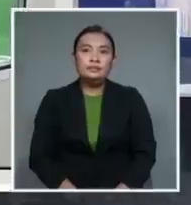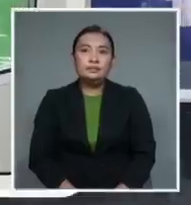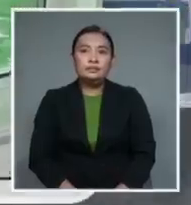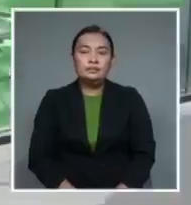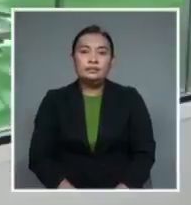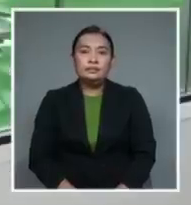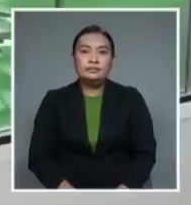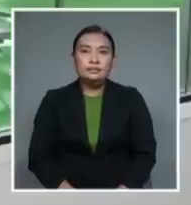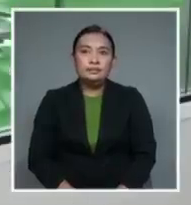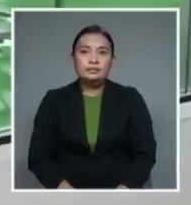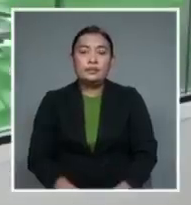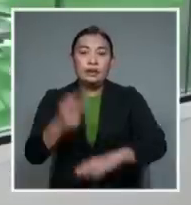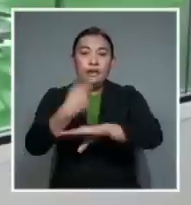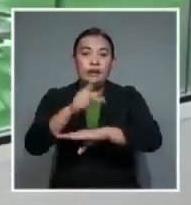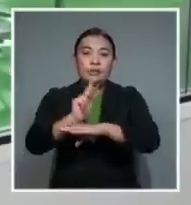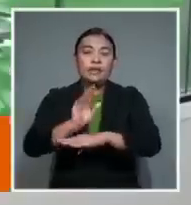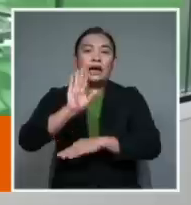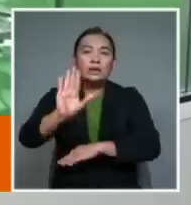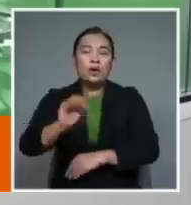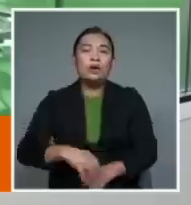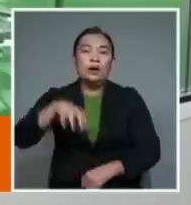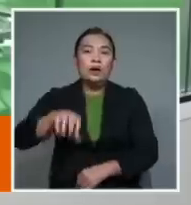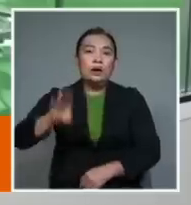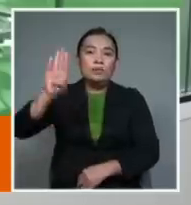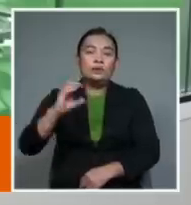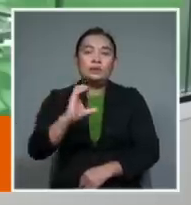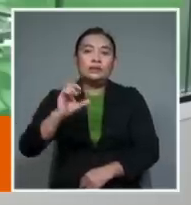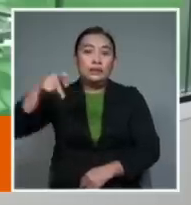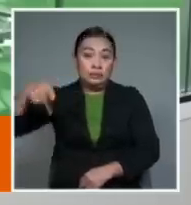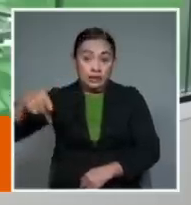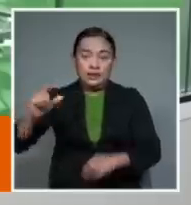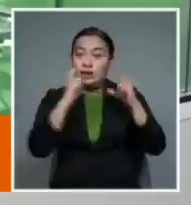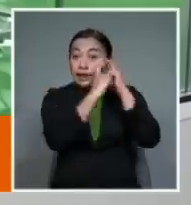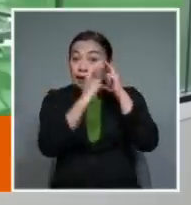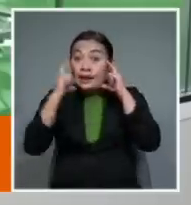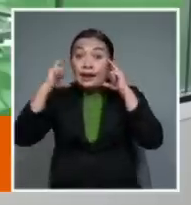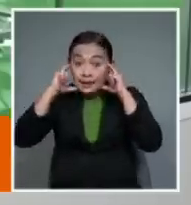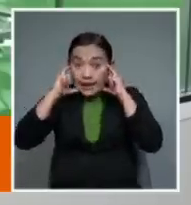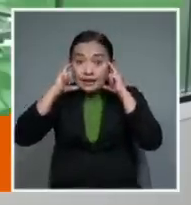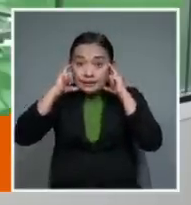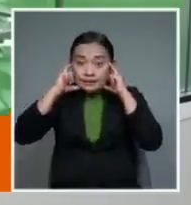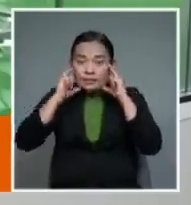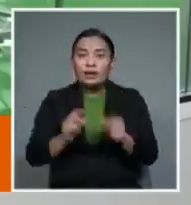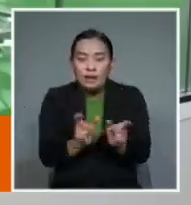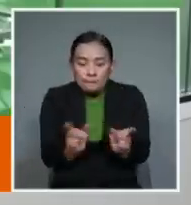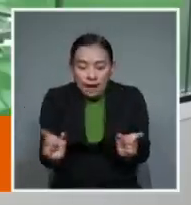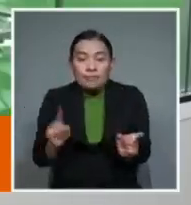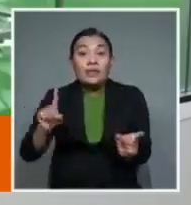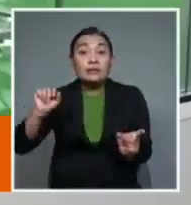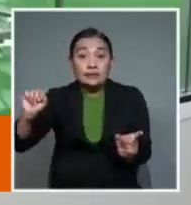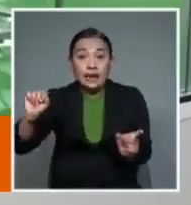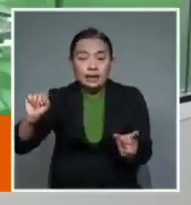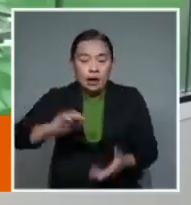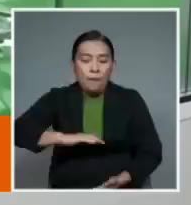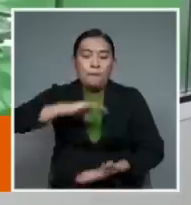นายธนินทร์ เจียรวนนท์ประธานอาวุโสเครือเจริญโภคภัณฑ์ค่ะได้ส่งมอบหน้ากากอนามัยล็อตแรกจำนวน 100,000 ชิ้นให้กับโรงพยาบาลจุ